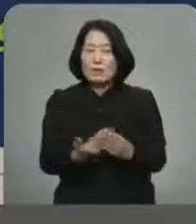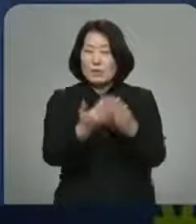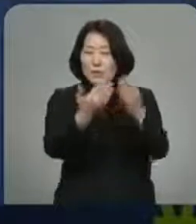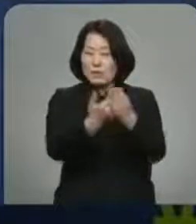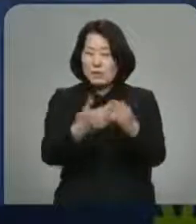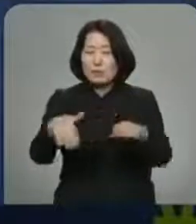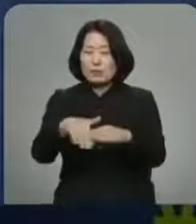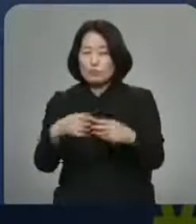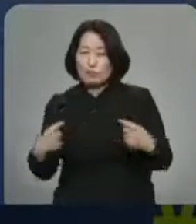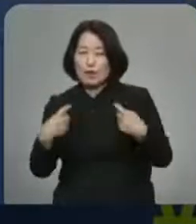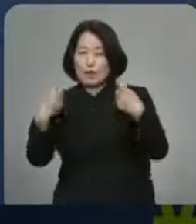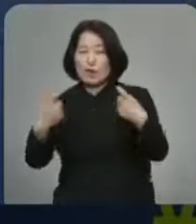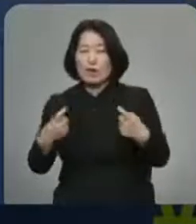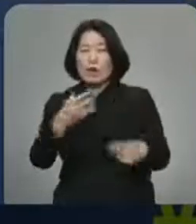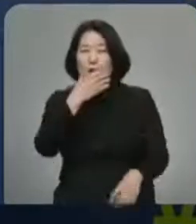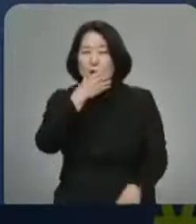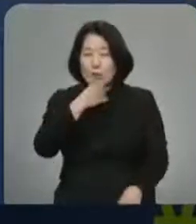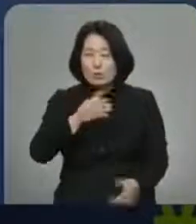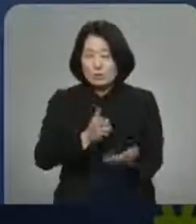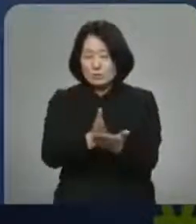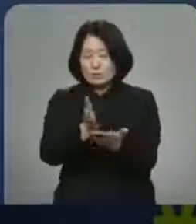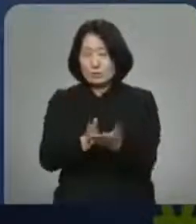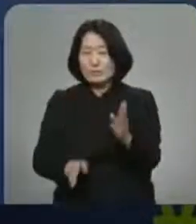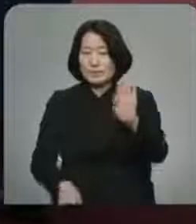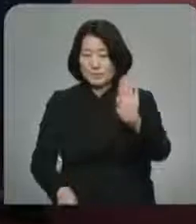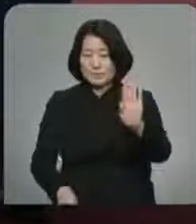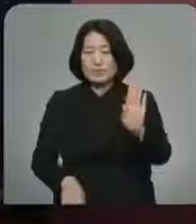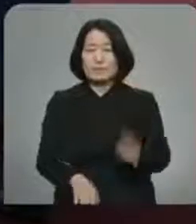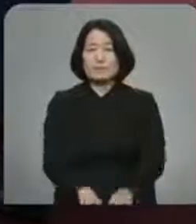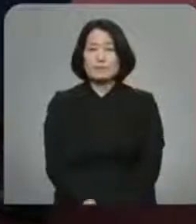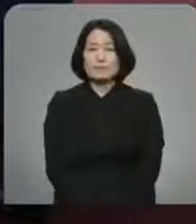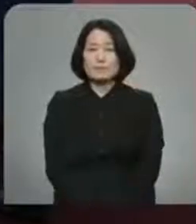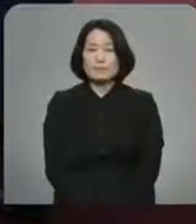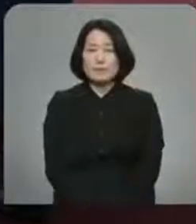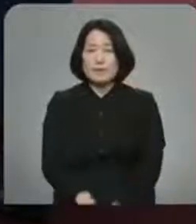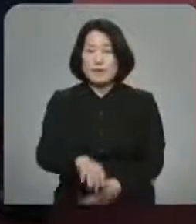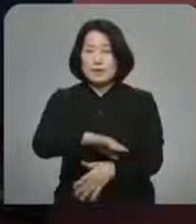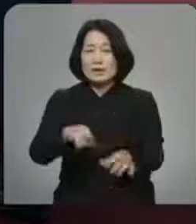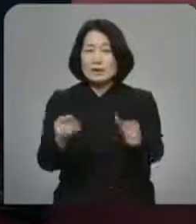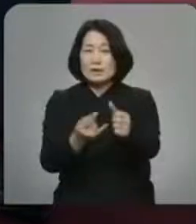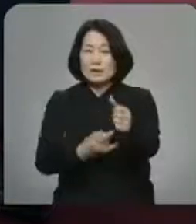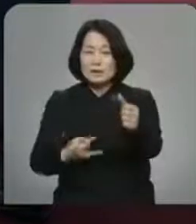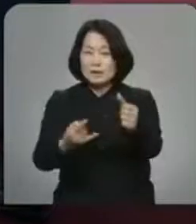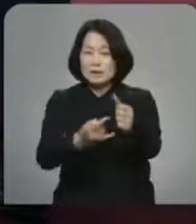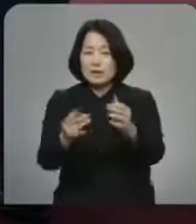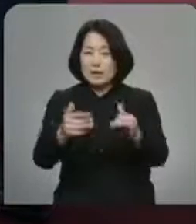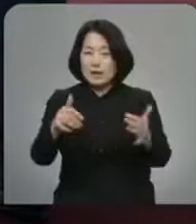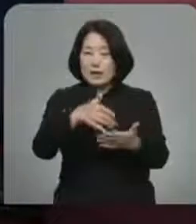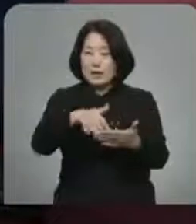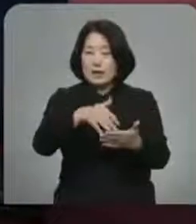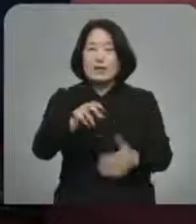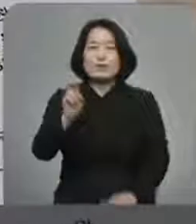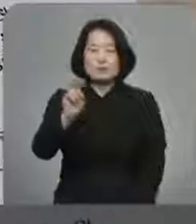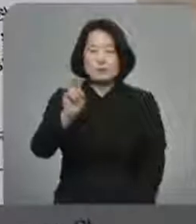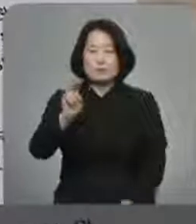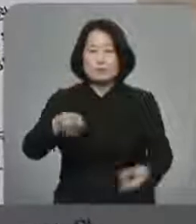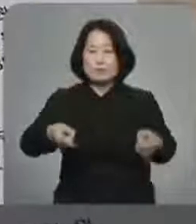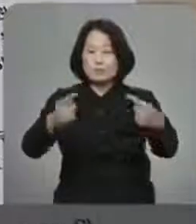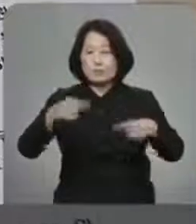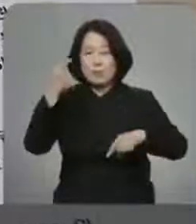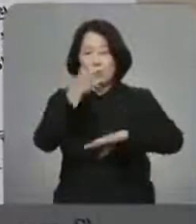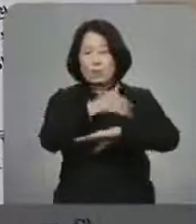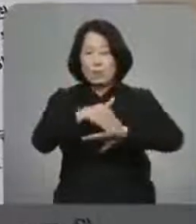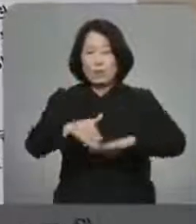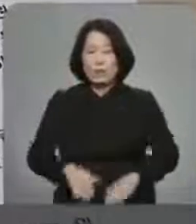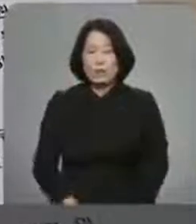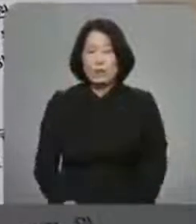문화관광, 복지농림수산 등 4개 분과로 구성됩니다. 인수위원 20명이 참여할 예정입니다. 김진태